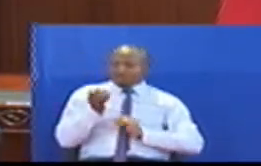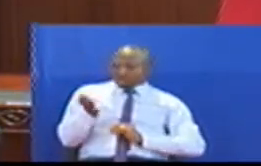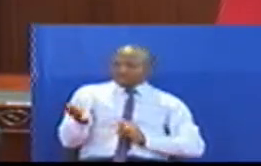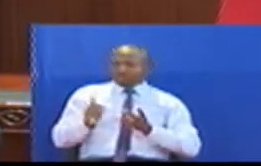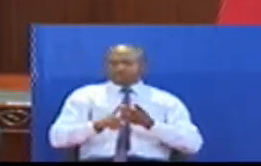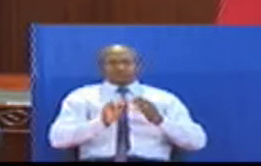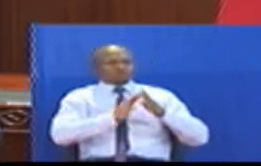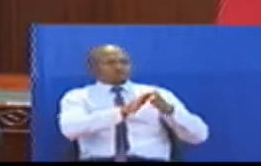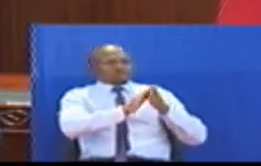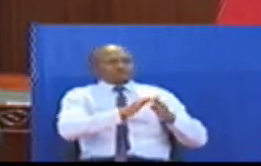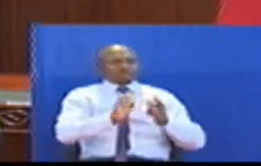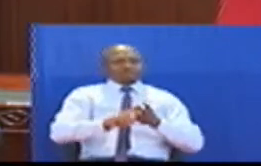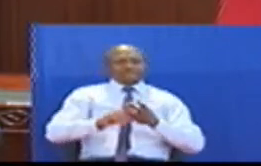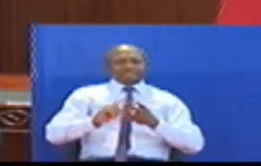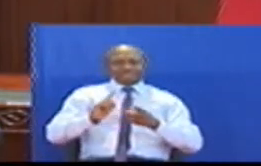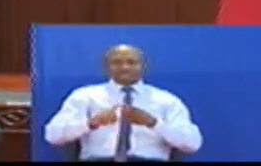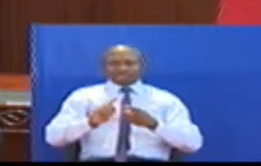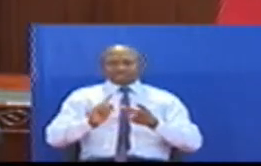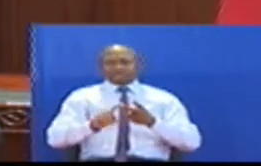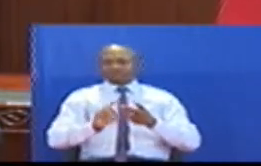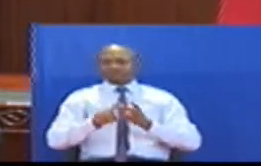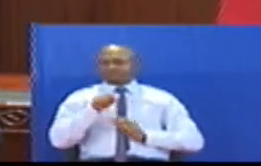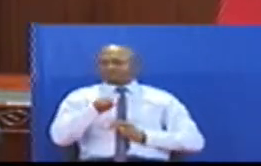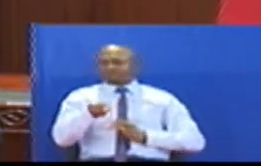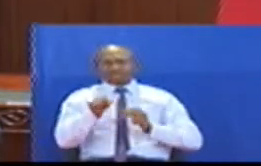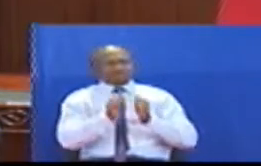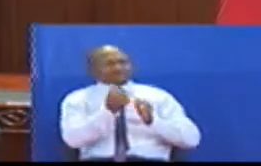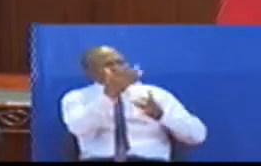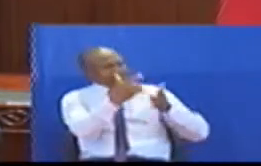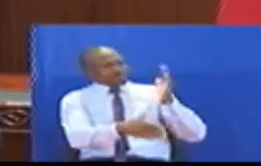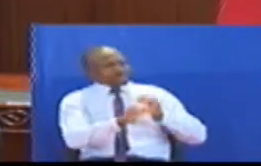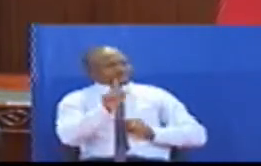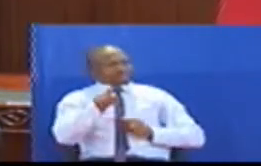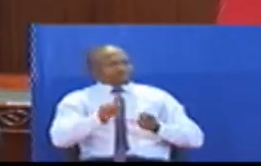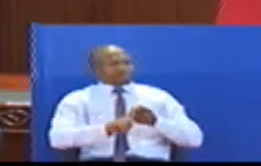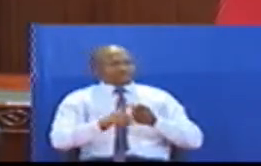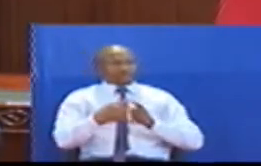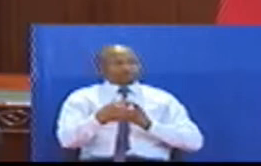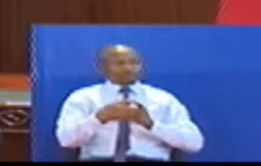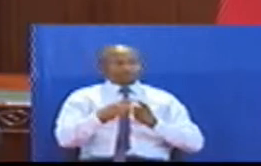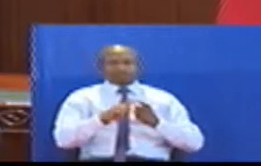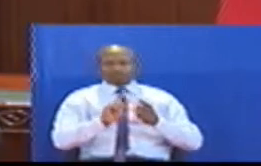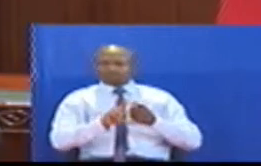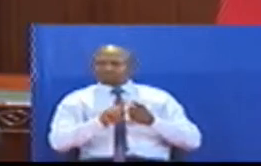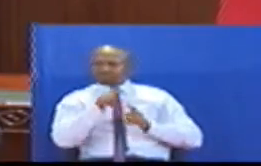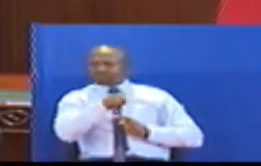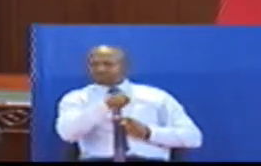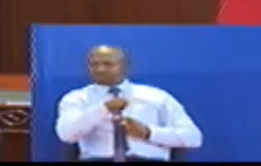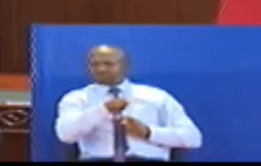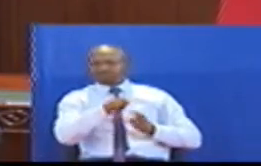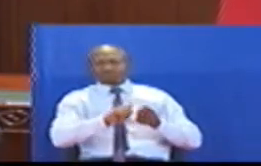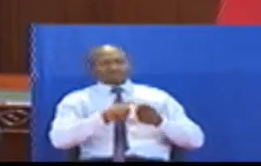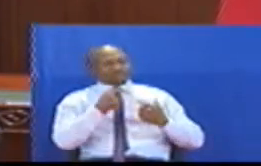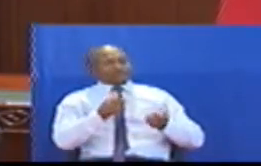BAT na Wizara ya Fedha, na wamefanya vikao vingi sana tangu mwaka jana, lifikie hitimisho ili mapendekezo